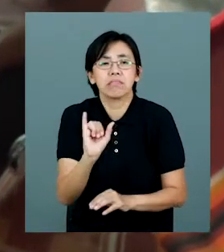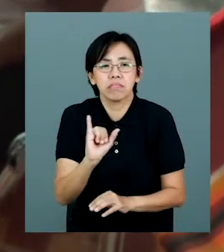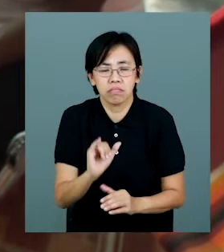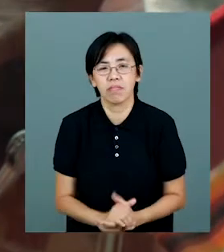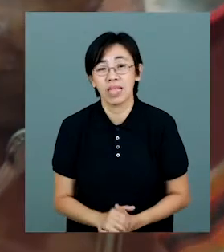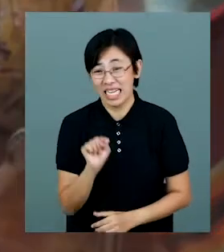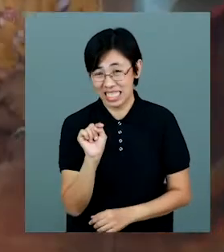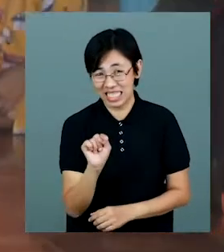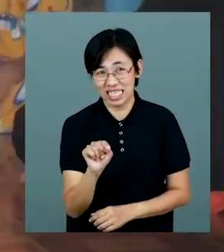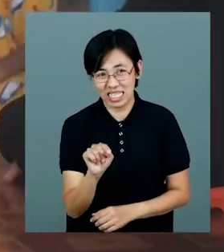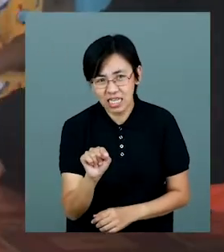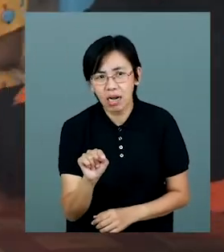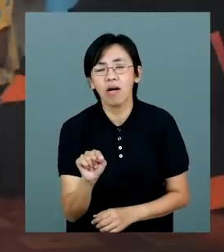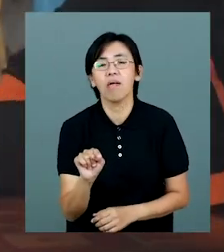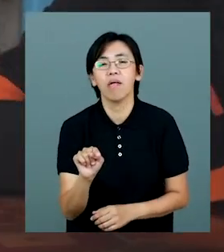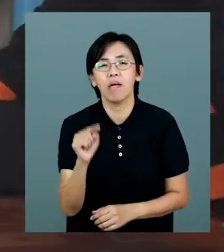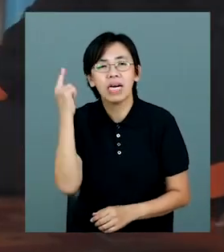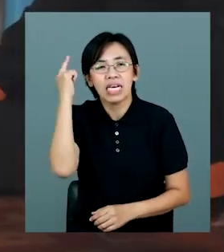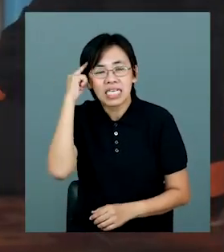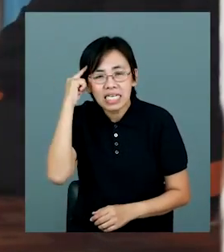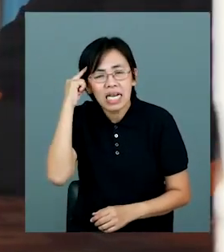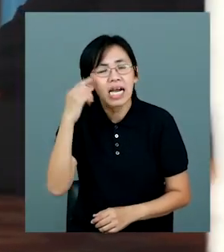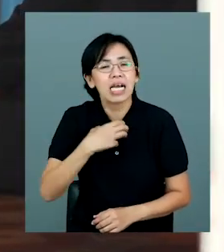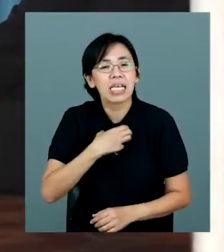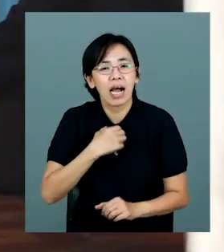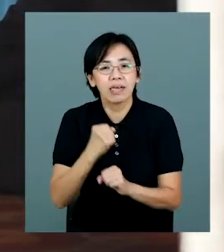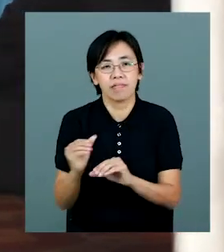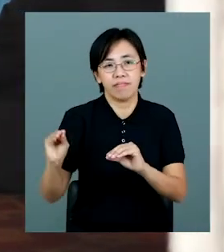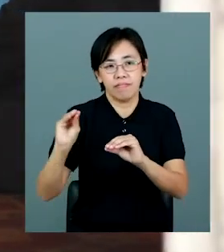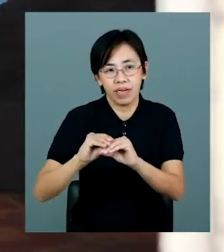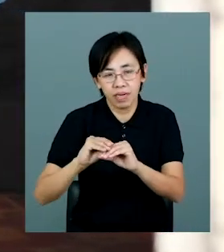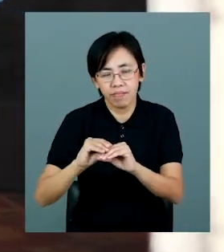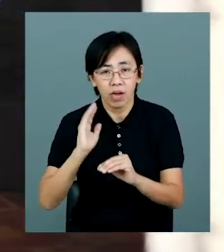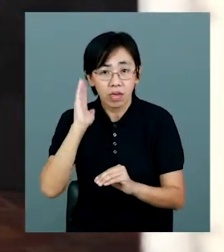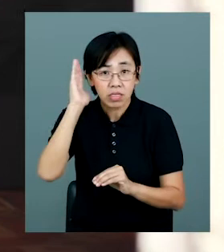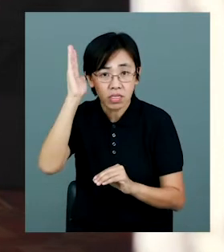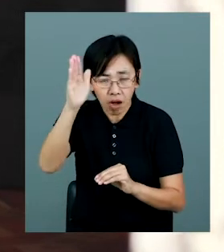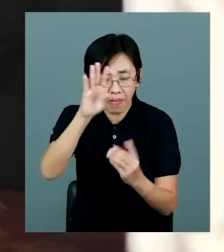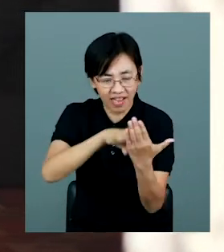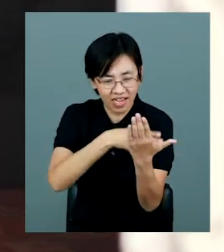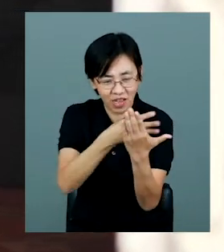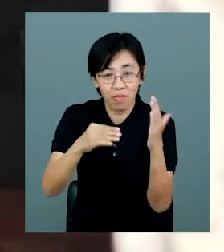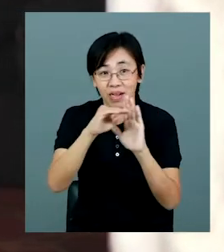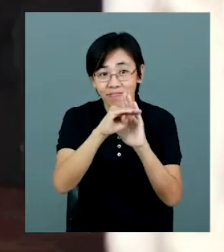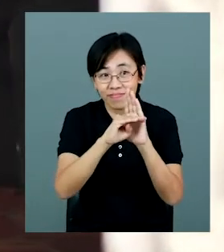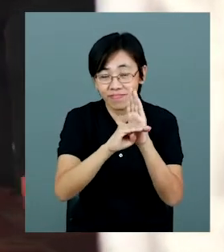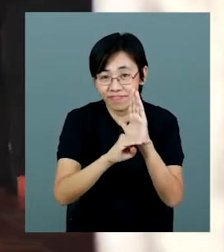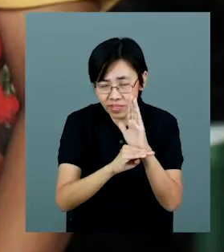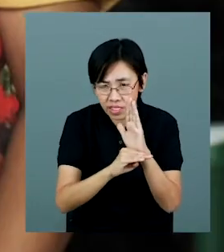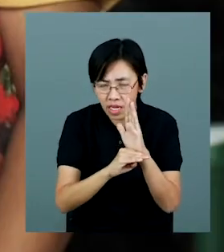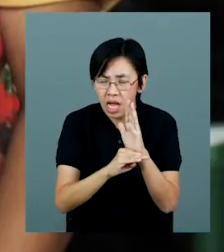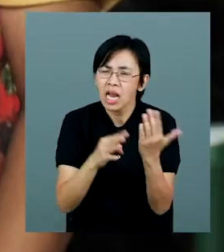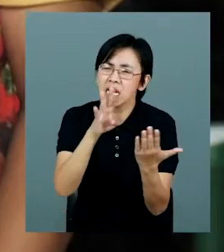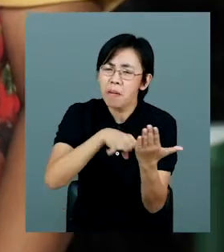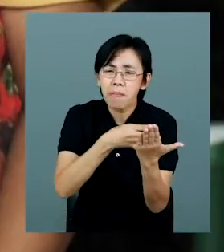จุบันซึ่งส่วนนี้น่าจะเป็นส่วนที่น่าจะมีการเหมือนเพิ่มเติมว่าจะมีการสร้างนโยบายหรือ